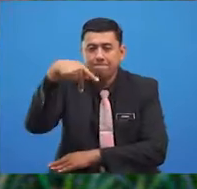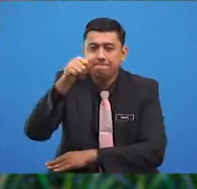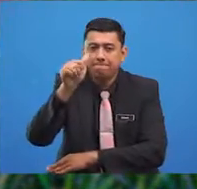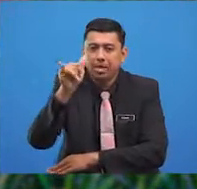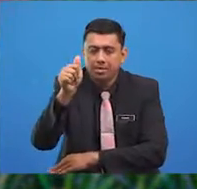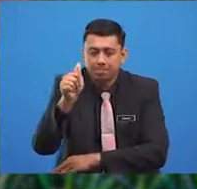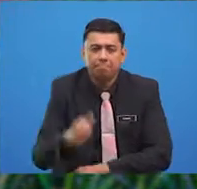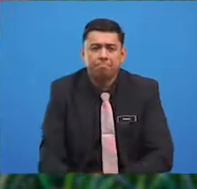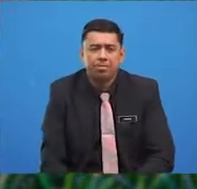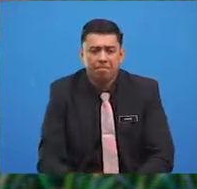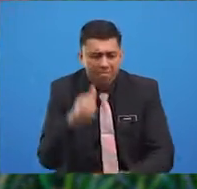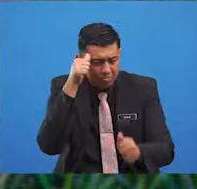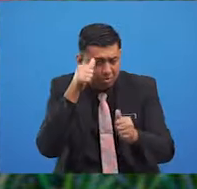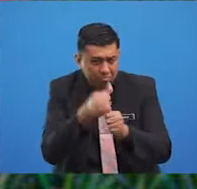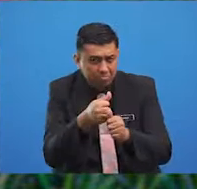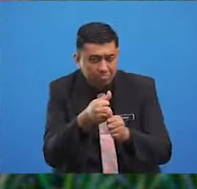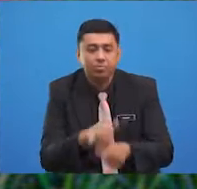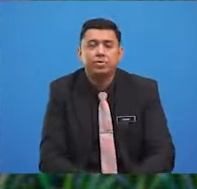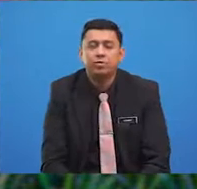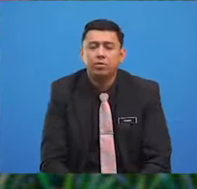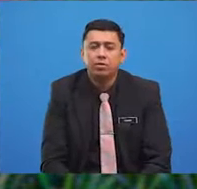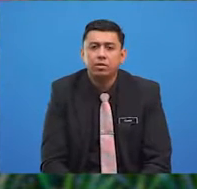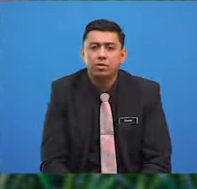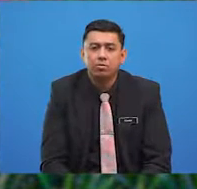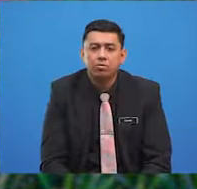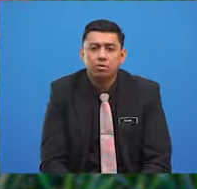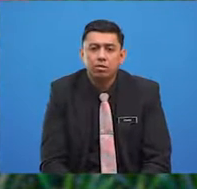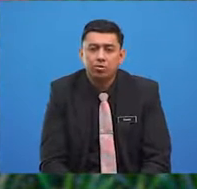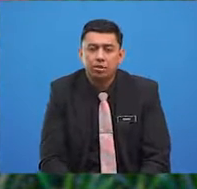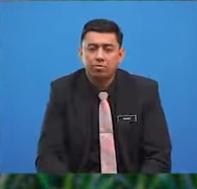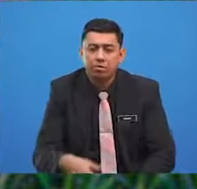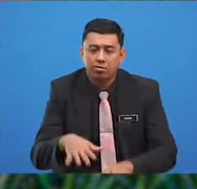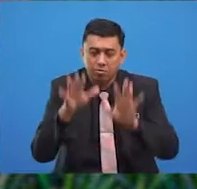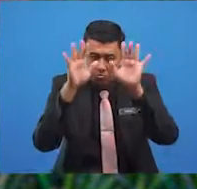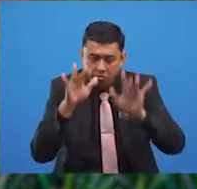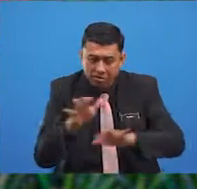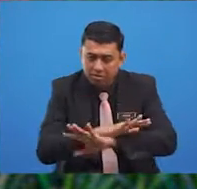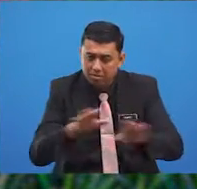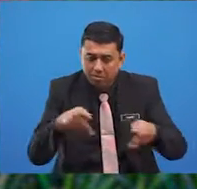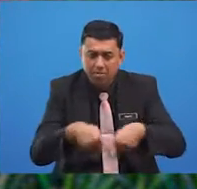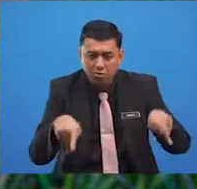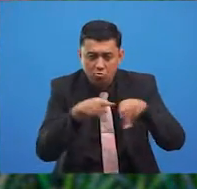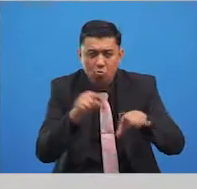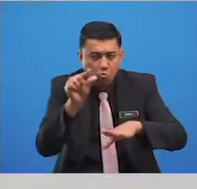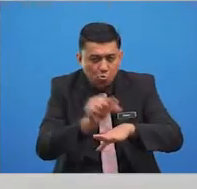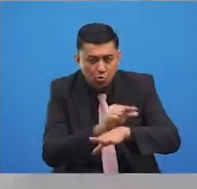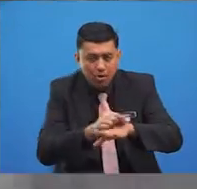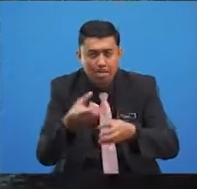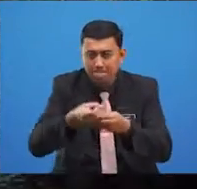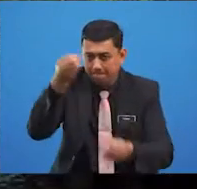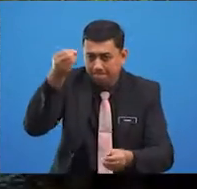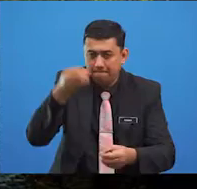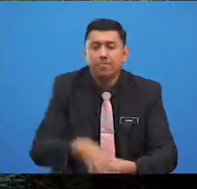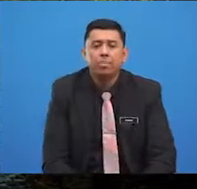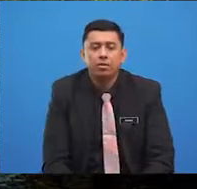Murid-murid boleh menghafal menggunakan mnemonik iaitu hujan tak perlu guna payung. Bagi